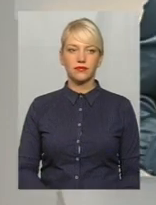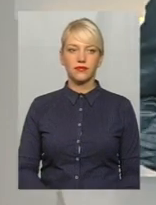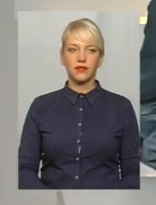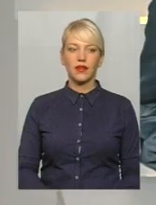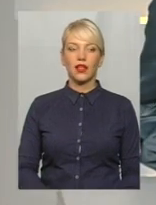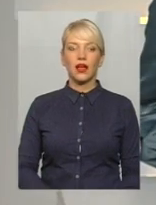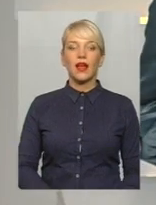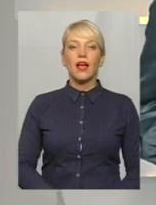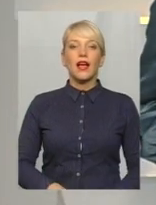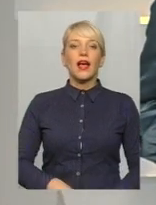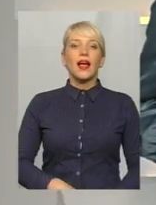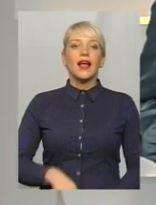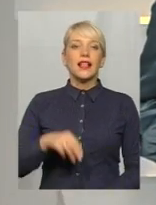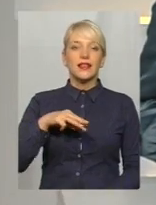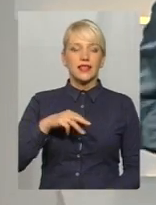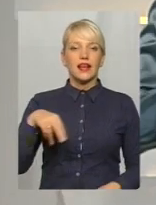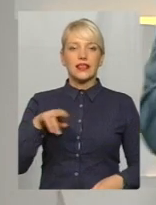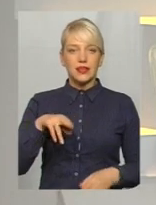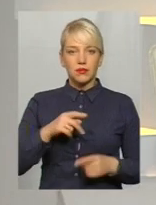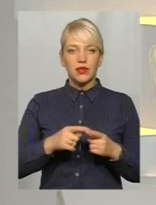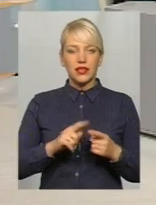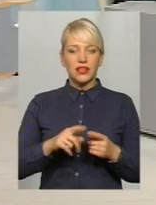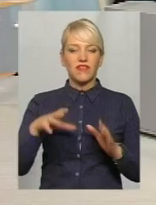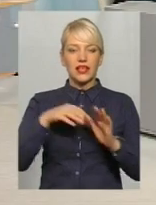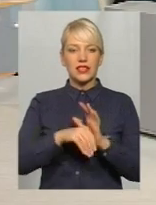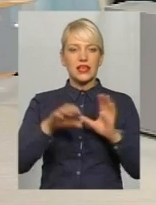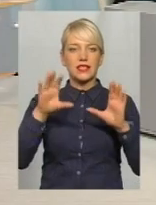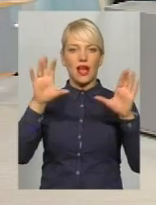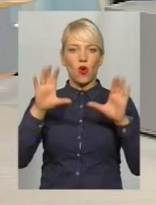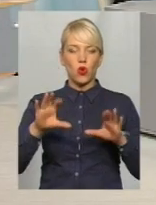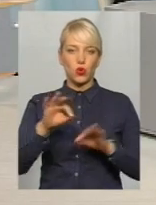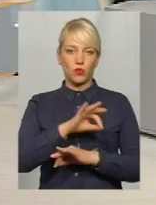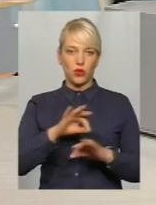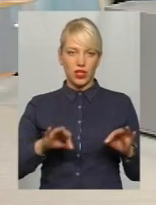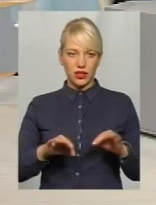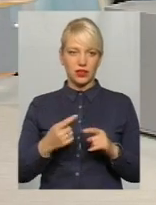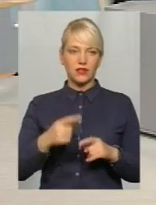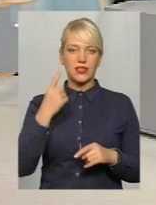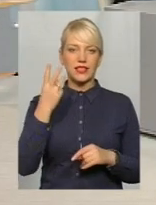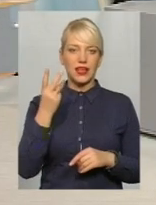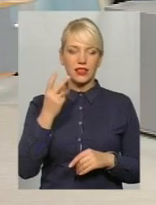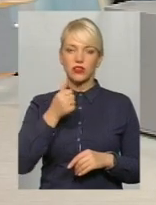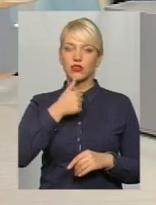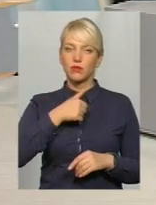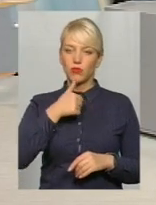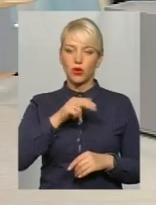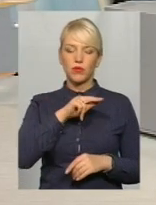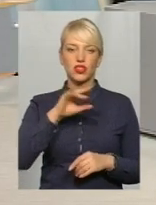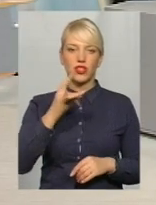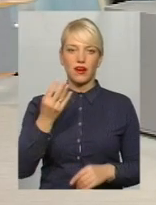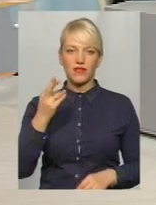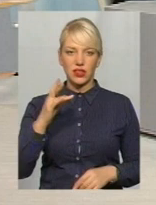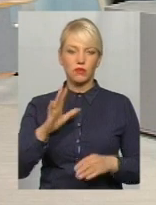Власне, Тетяно Петрівно, із внесених в парламент законопроєктів із третьої спроби в червні ухвалено